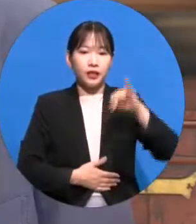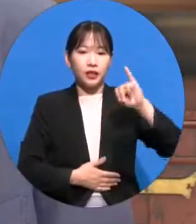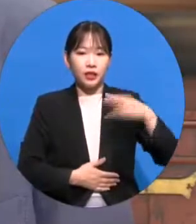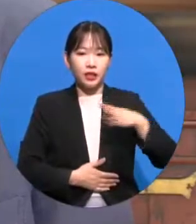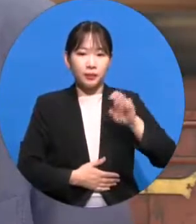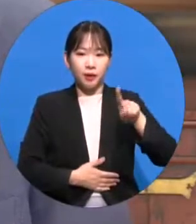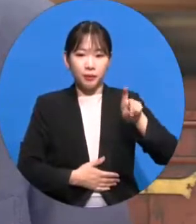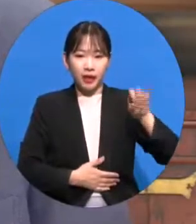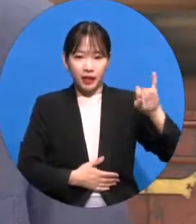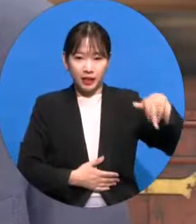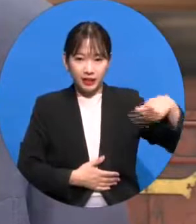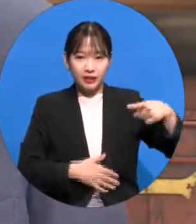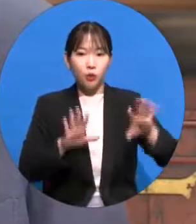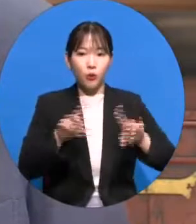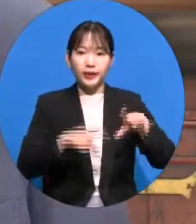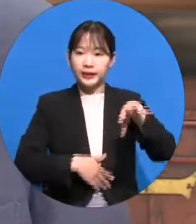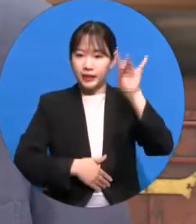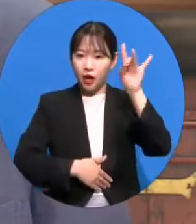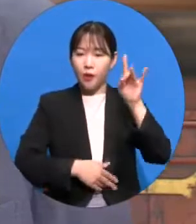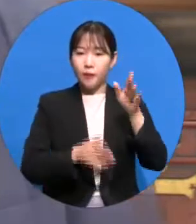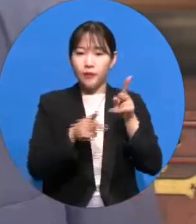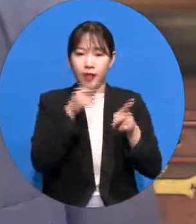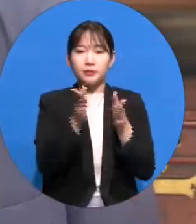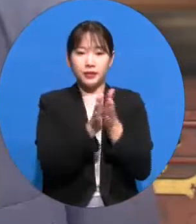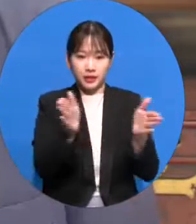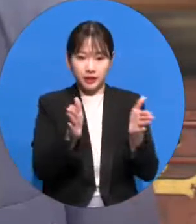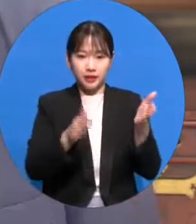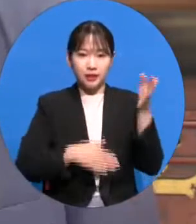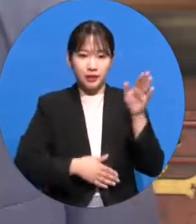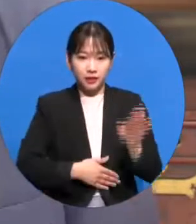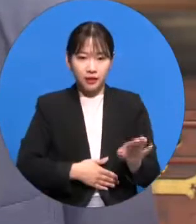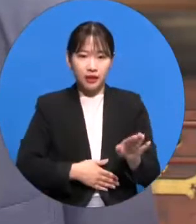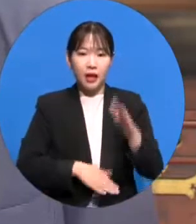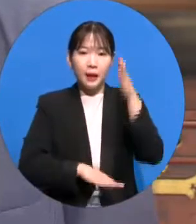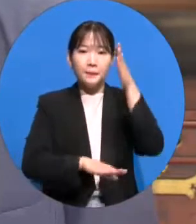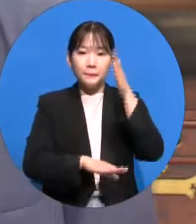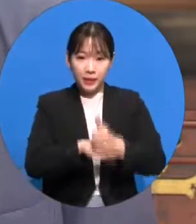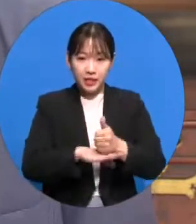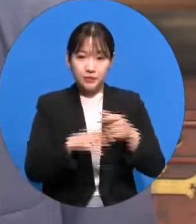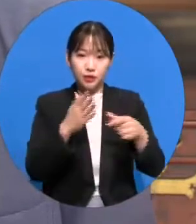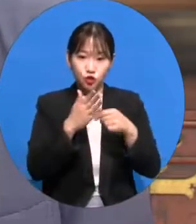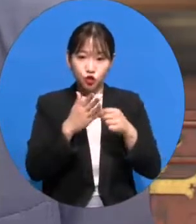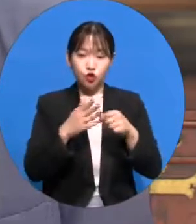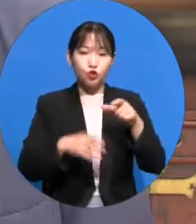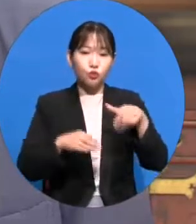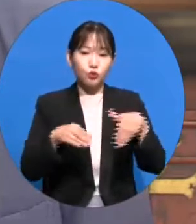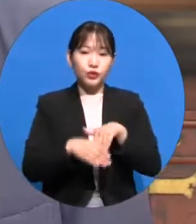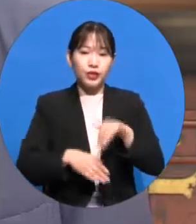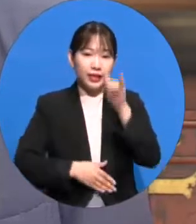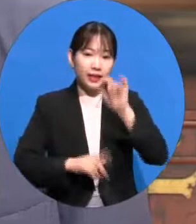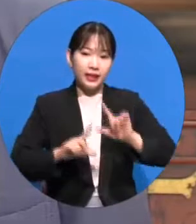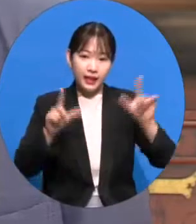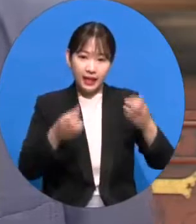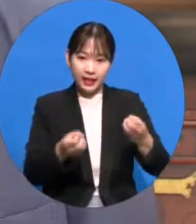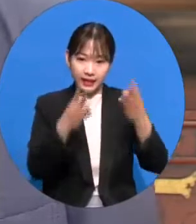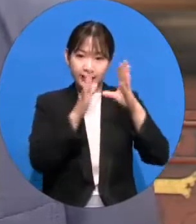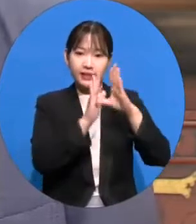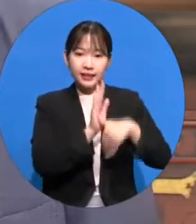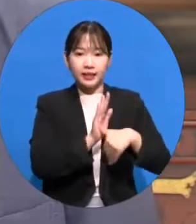실버마이크 사업은 올해 처음 실시하는 사업인데요. 마지막 주에 문화가 있는 날 행사 그